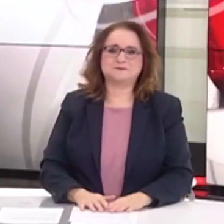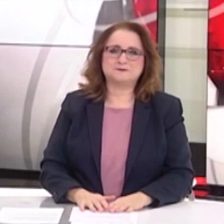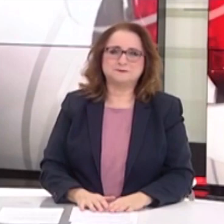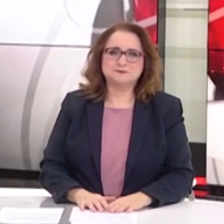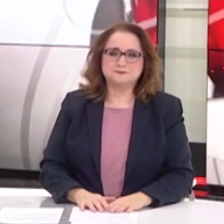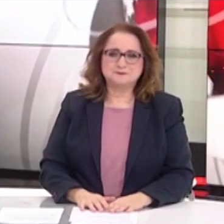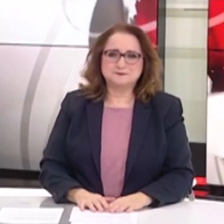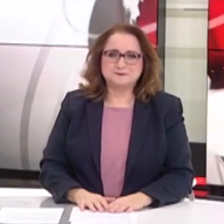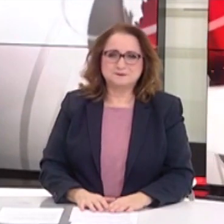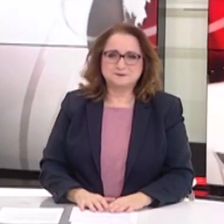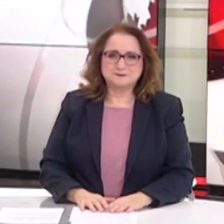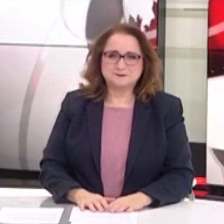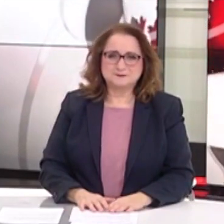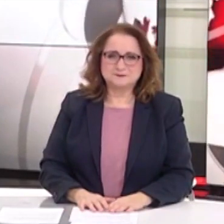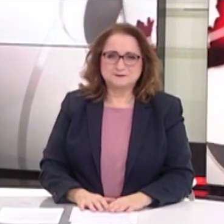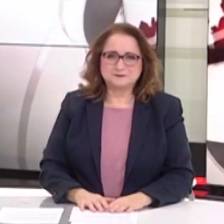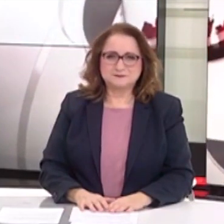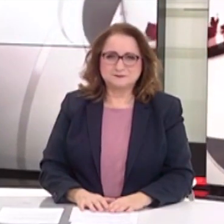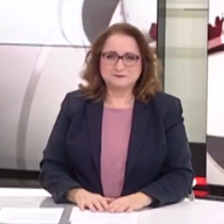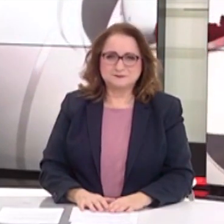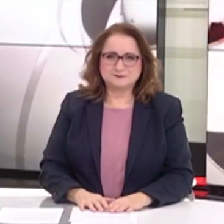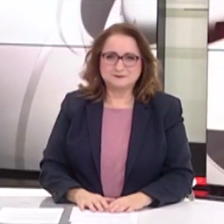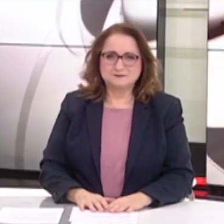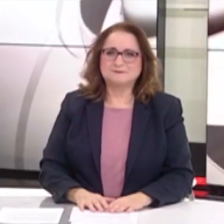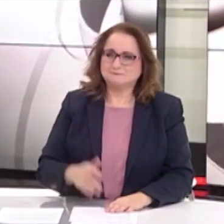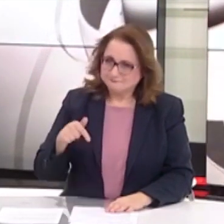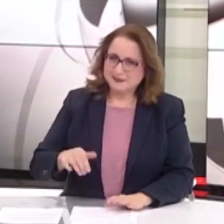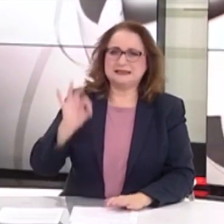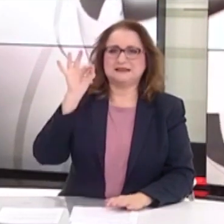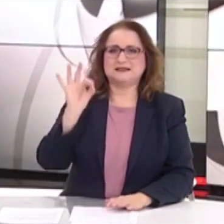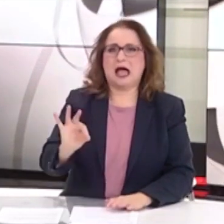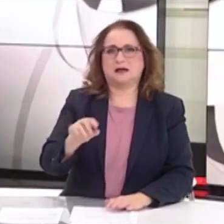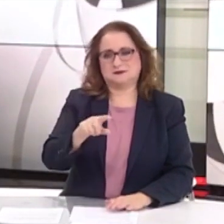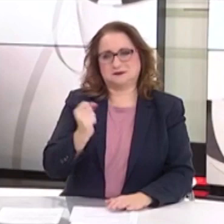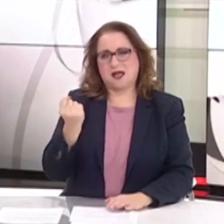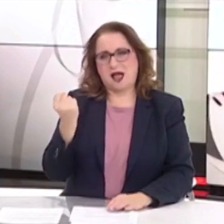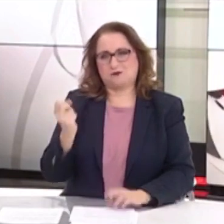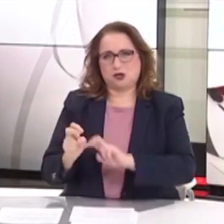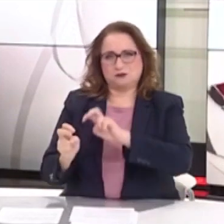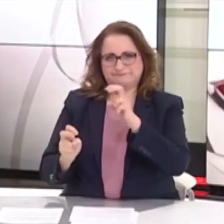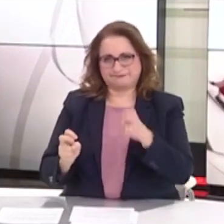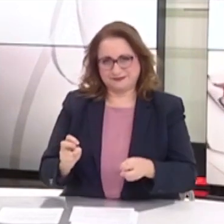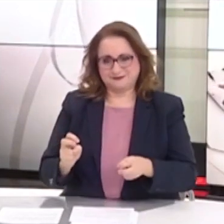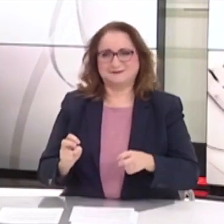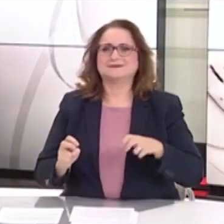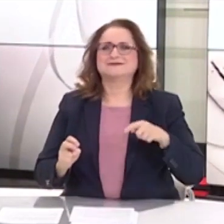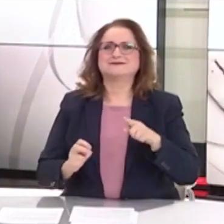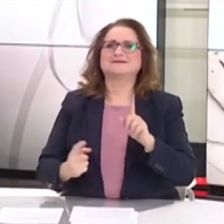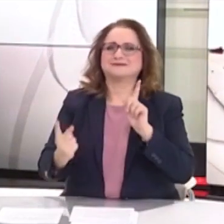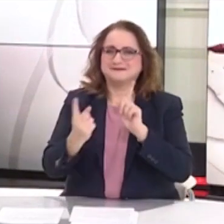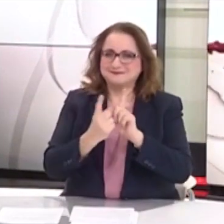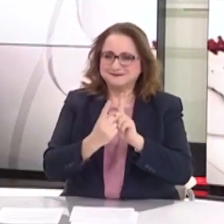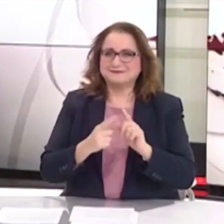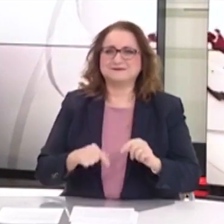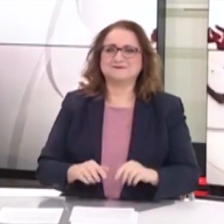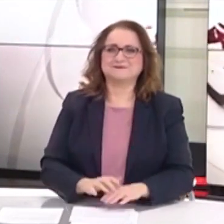Γιάννη. Καλησπέρα. Μόλις η κυρία Μέρκελ κατέβηκε από το αυτοκίνητο, υποδέχεται, έχει σίγουρα καλύτερη εικόνα από